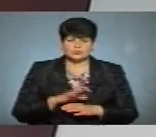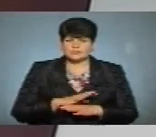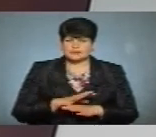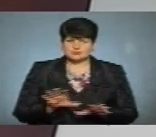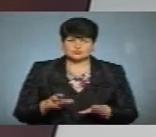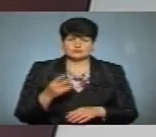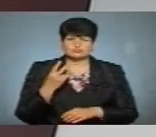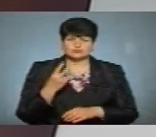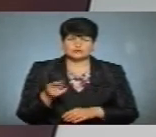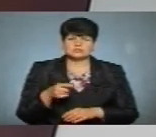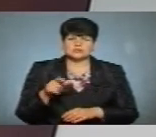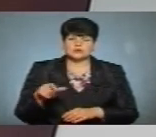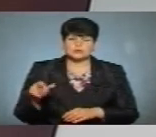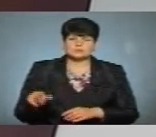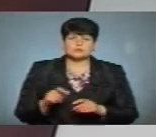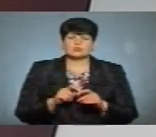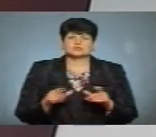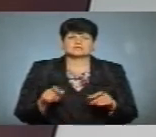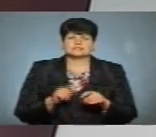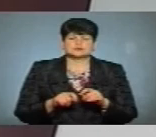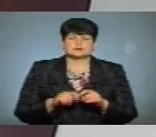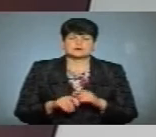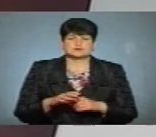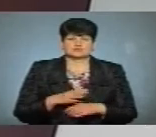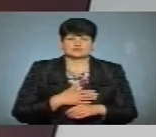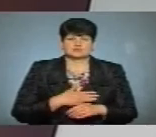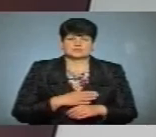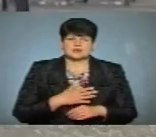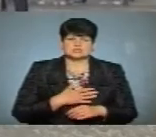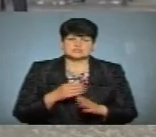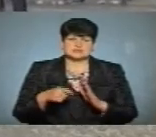У двох тернопільських пунктах тестування побувала наша знімальна група.